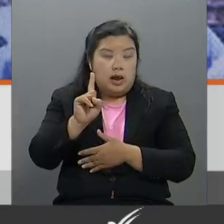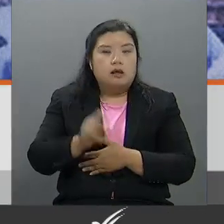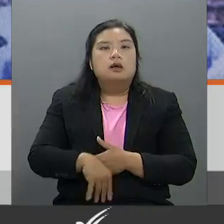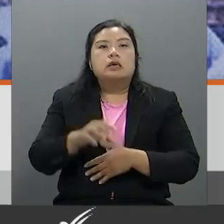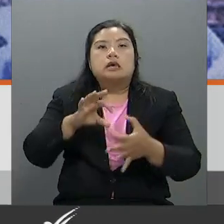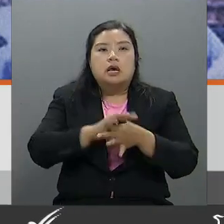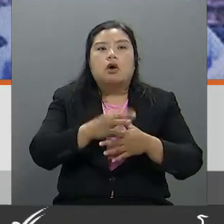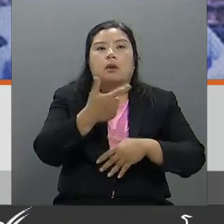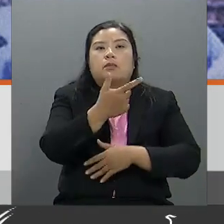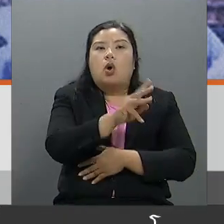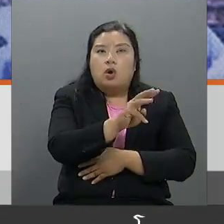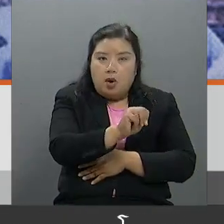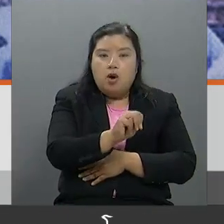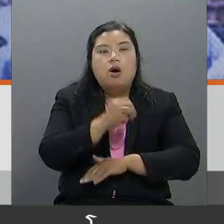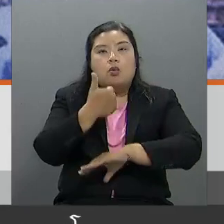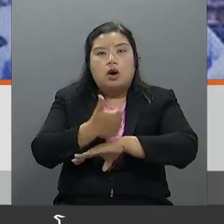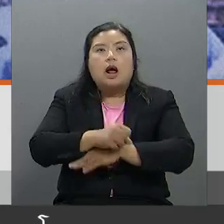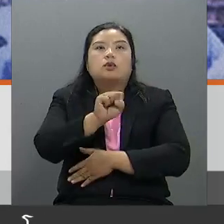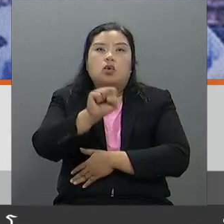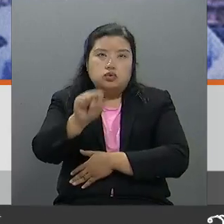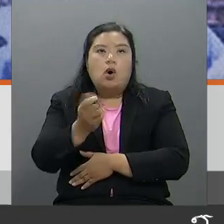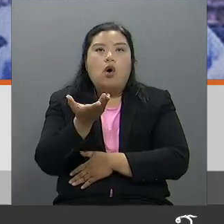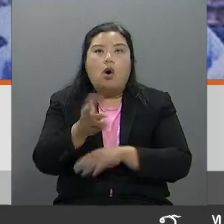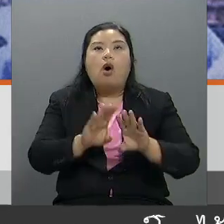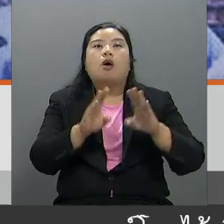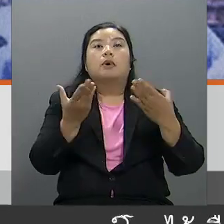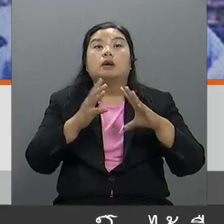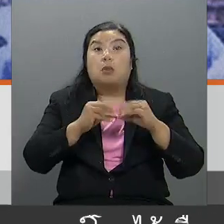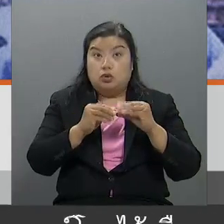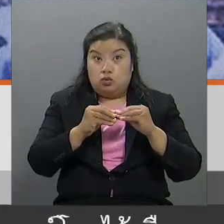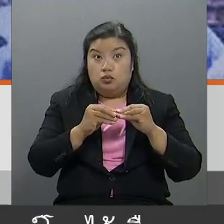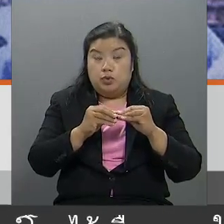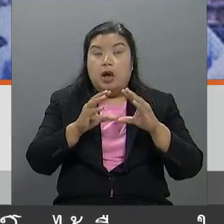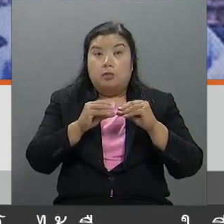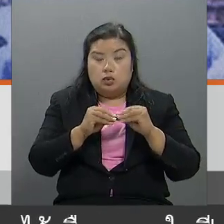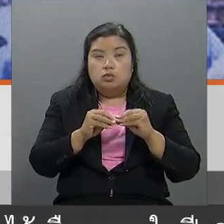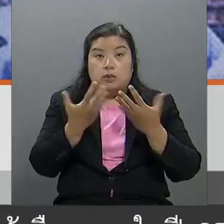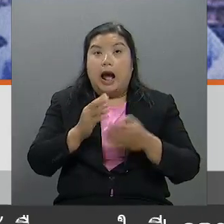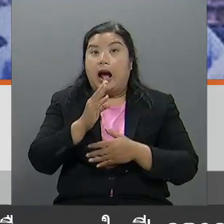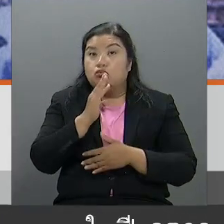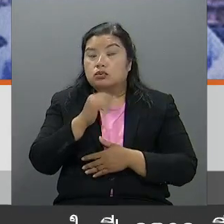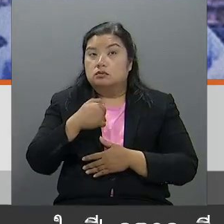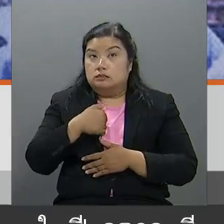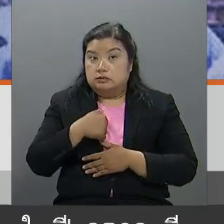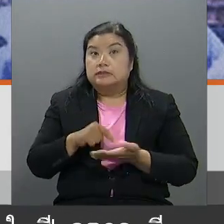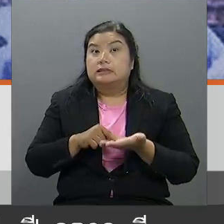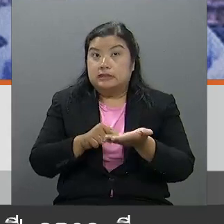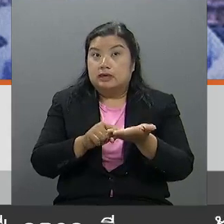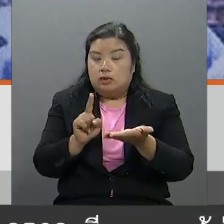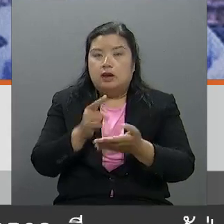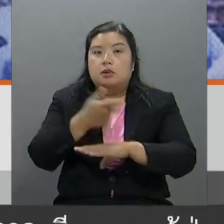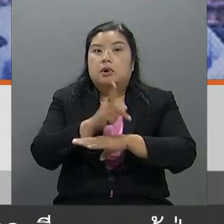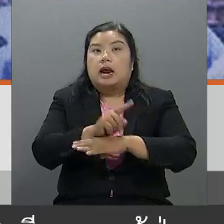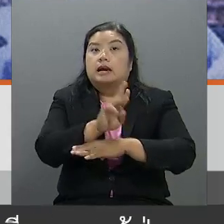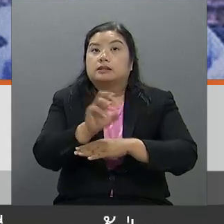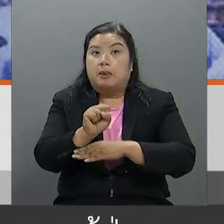ส.ที่จะประสานเปิดประชุมพิจารณาหาทางออกร่วมกันได้หากเสนอเข้ามาเมื่อไหร่ประธานสภาผู้แทนราษฎรยืนยัน